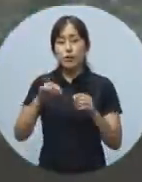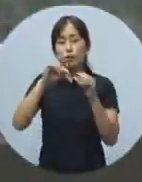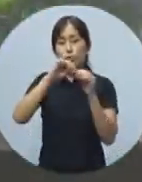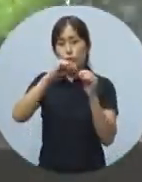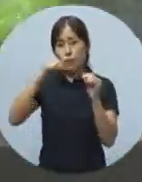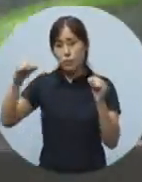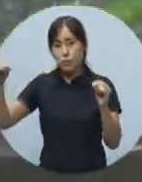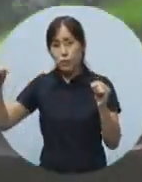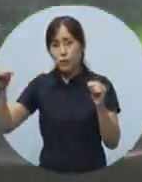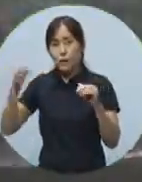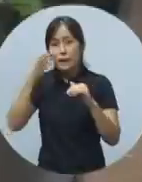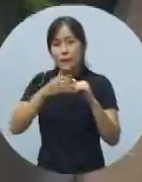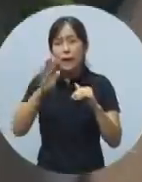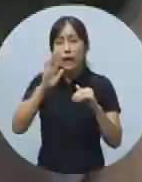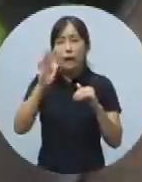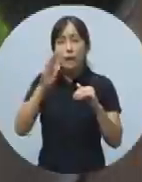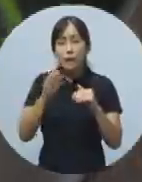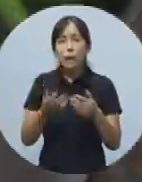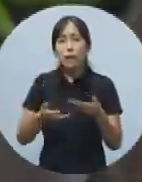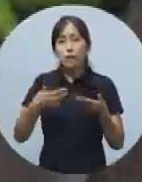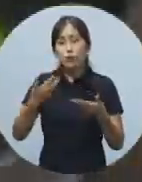切らずにじっくり茹でます。